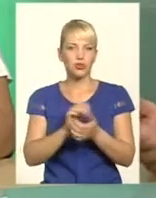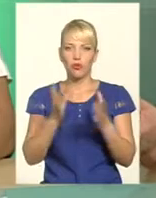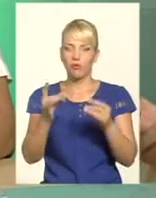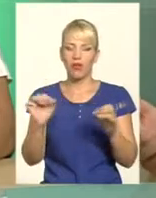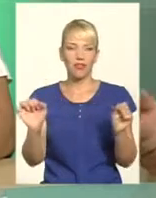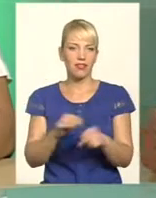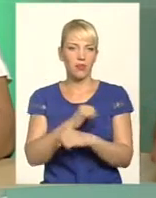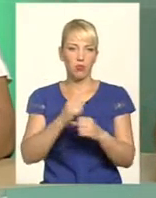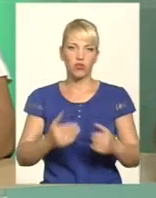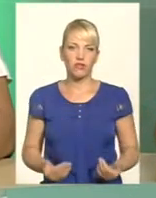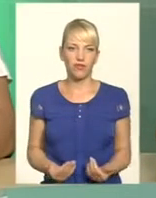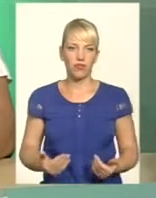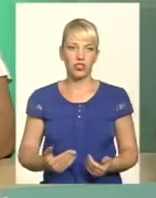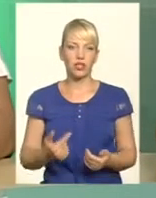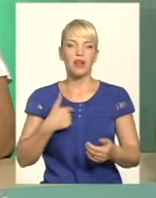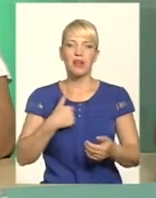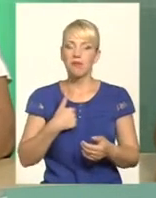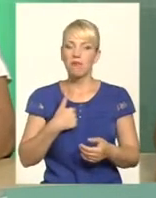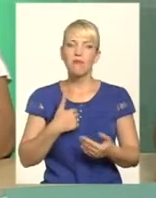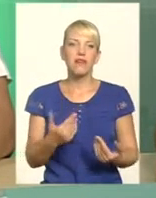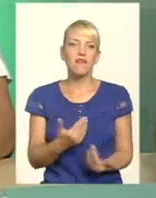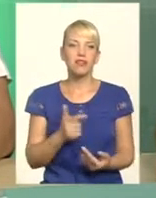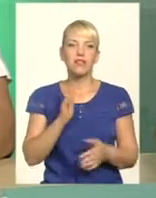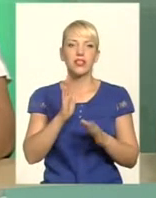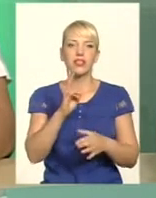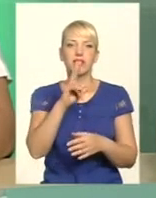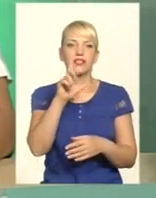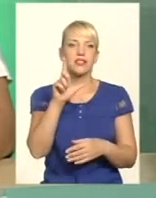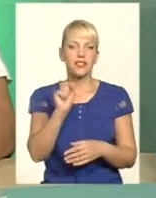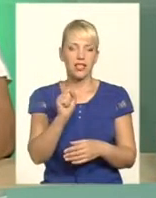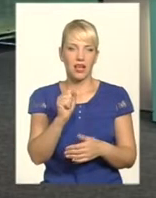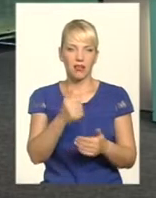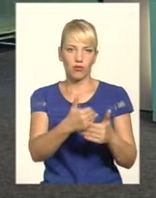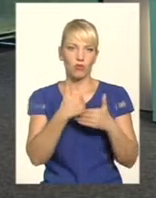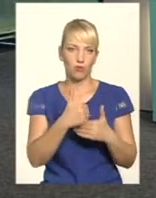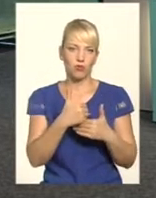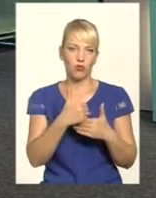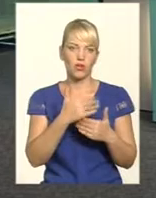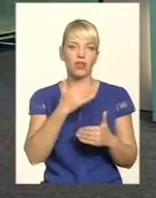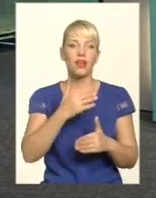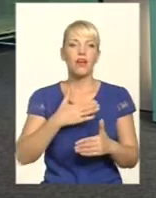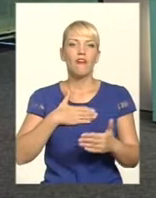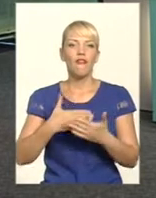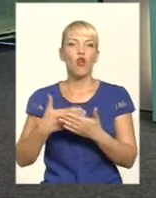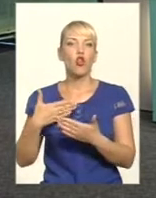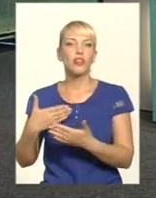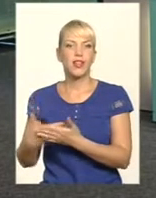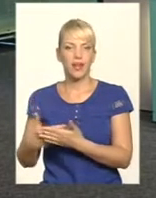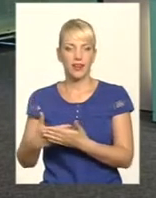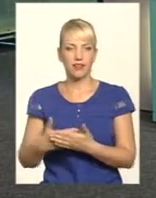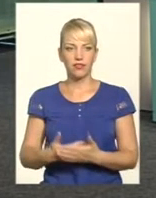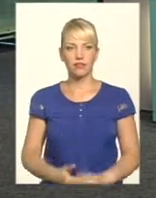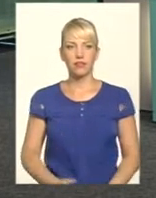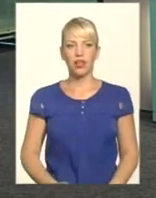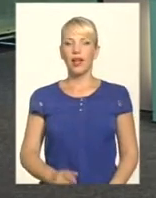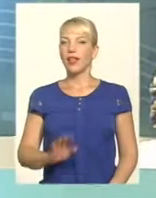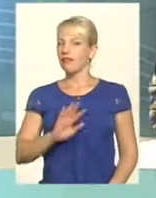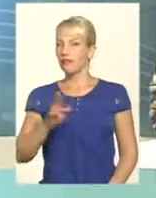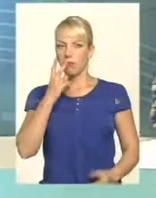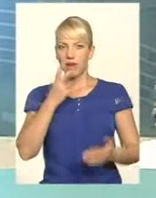опять ми вживали за рахунок тих харчів, які нам надавали волонтери. Не передбачено статутом,